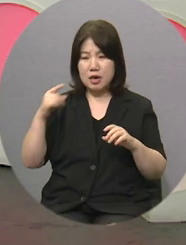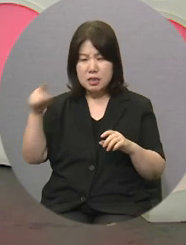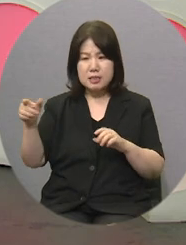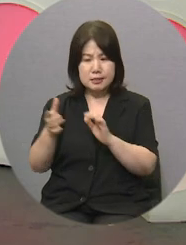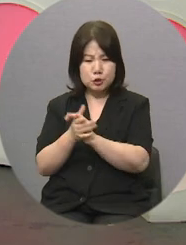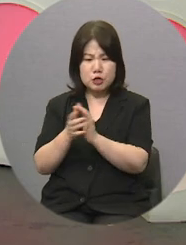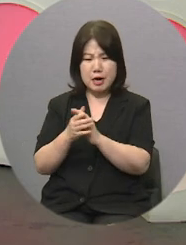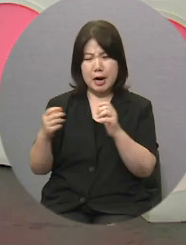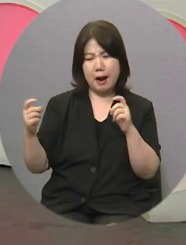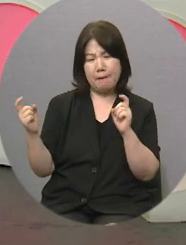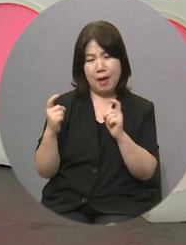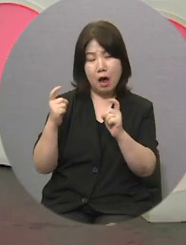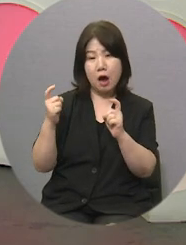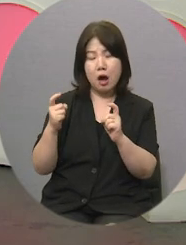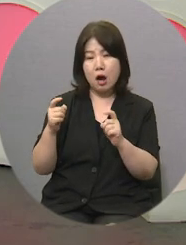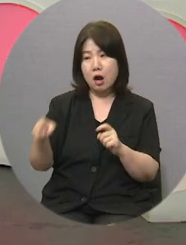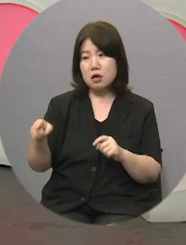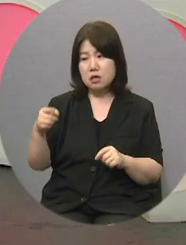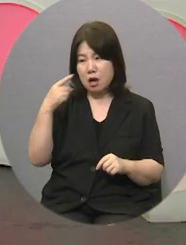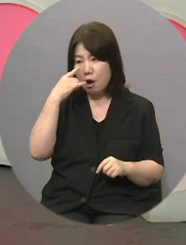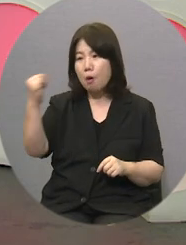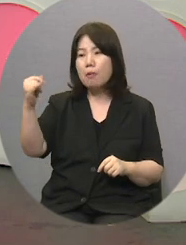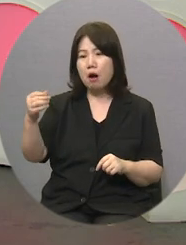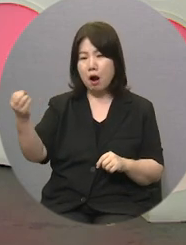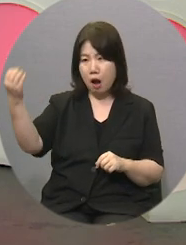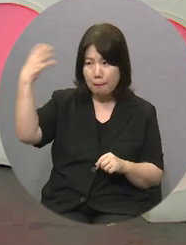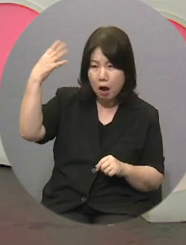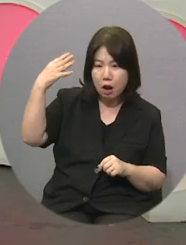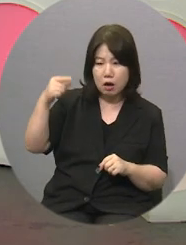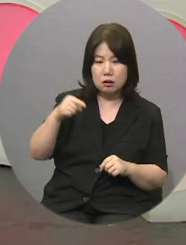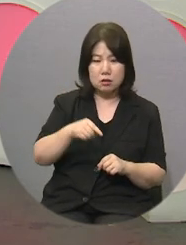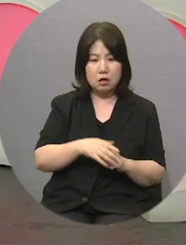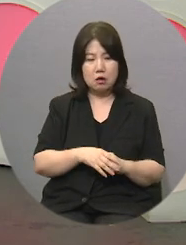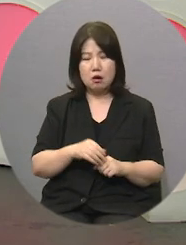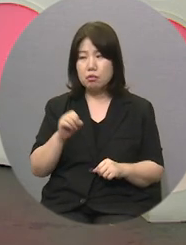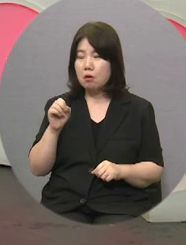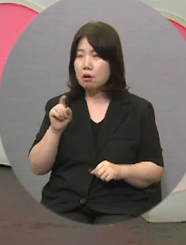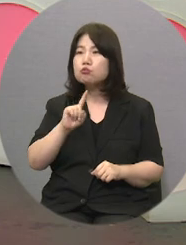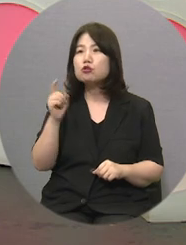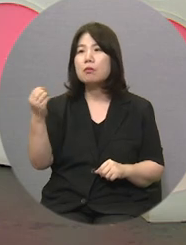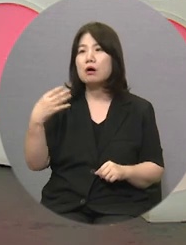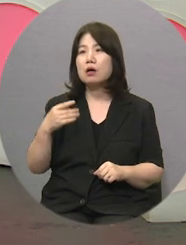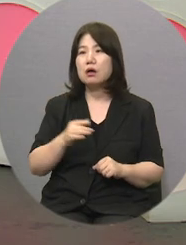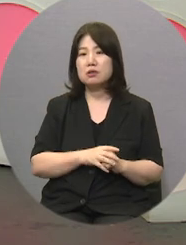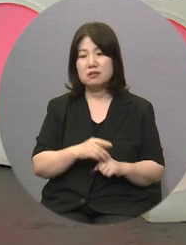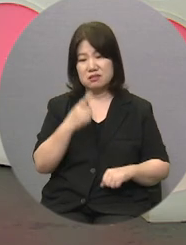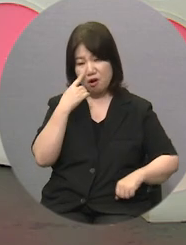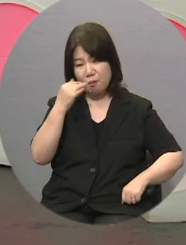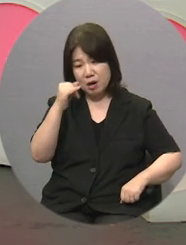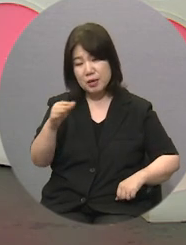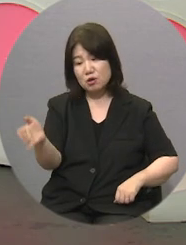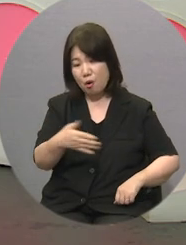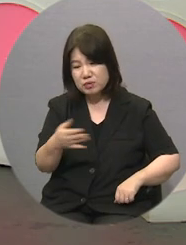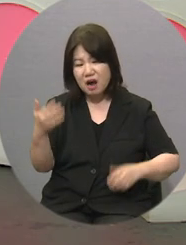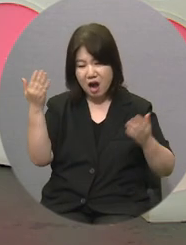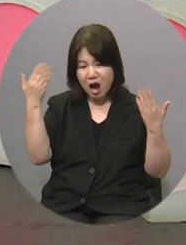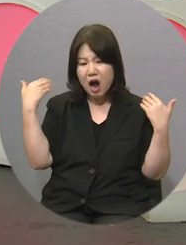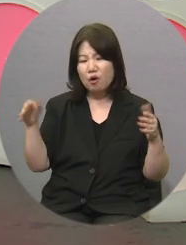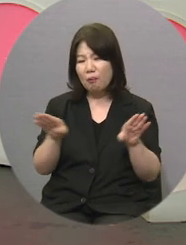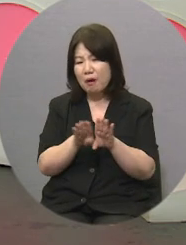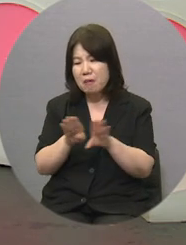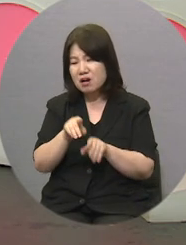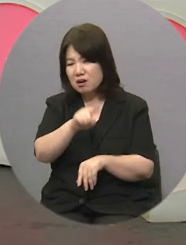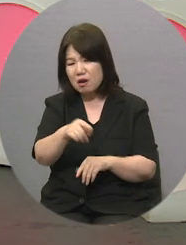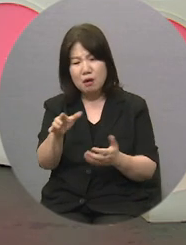다투었습니다. 아이 엄마는 저를 나무라며 동네 아이들에게 말했습니다. 엄마 아빠도 없이 학교도 안 다니는 저런